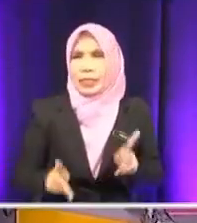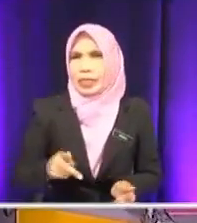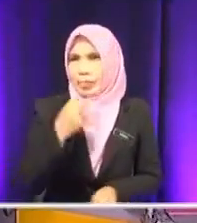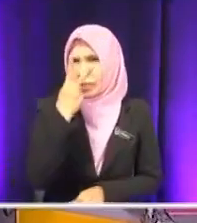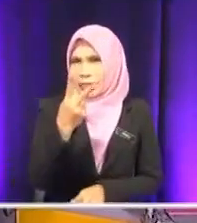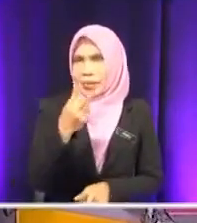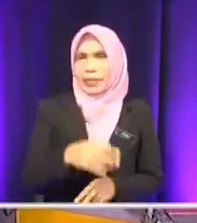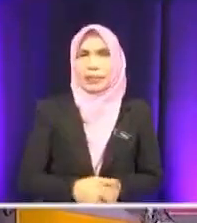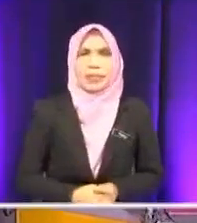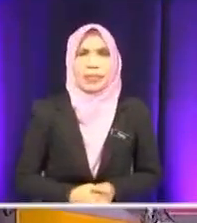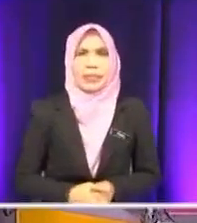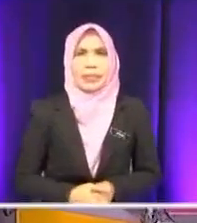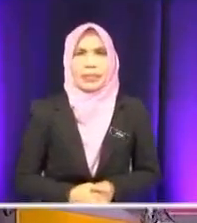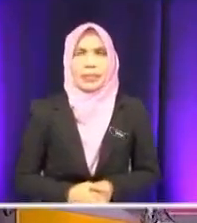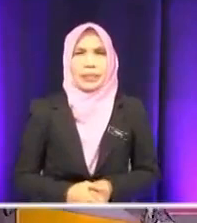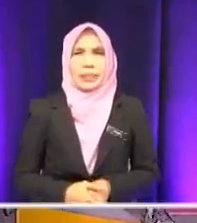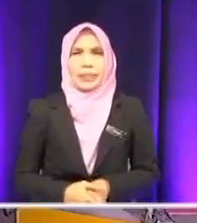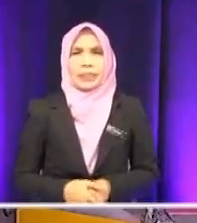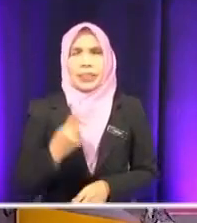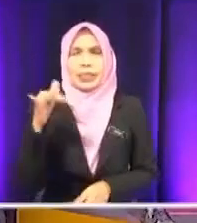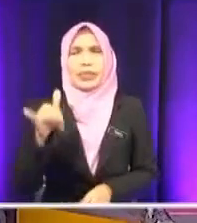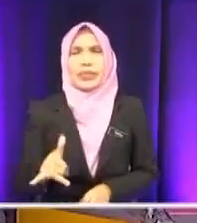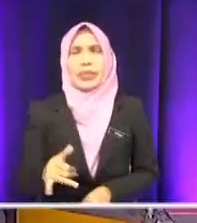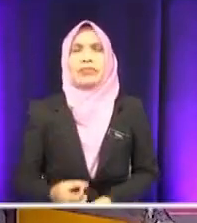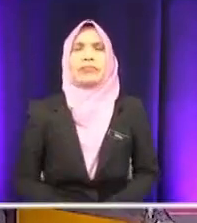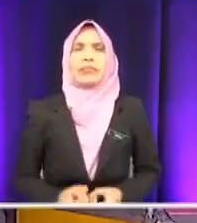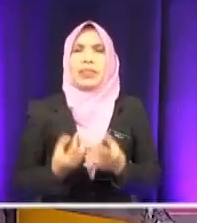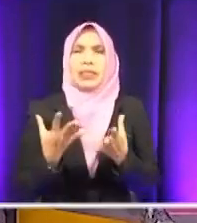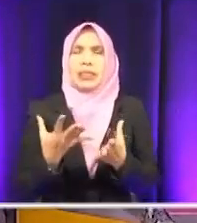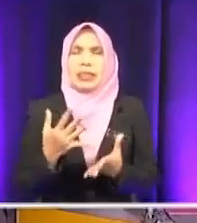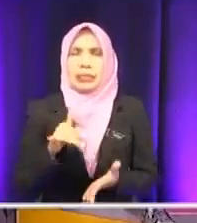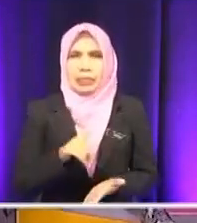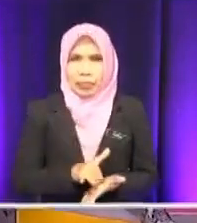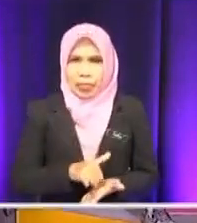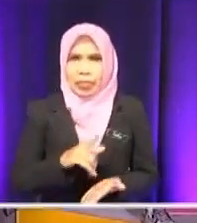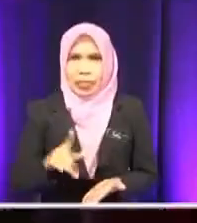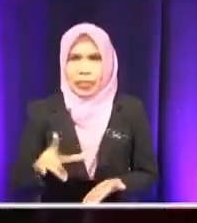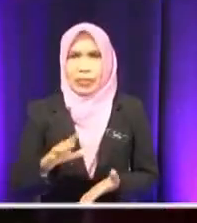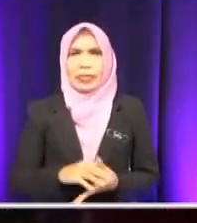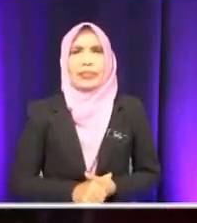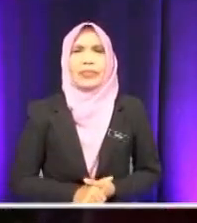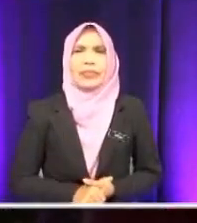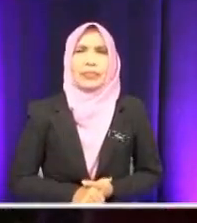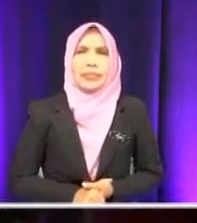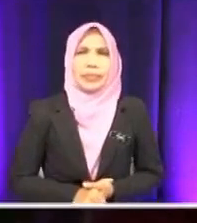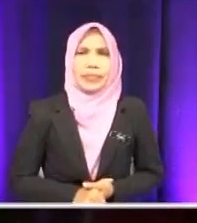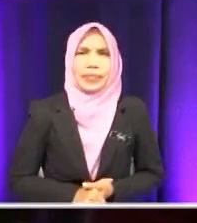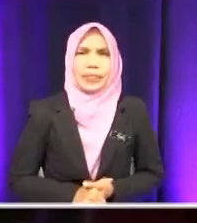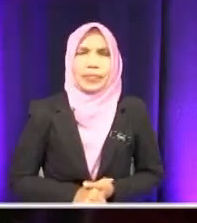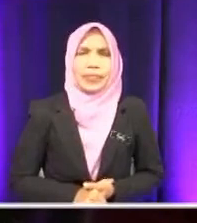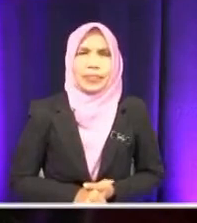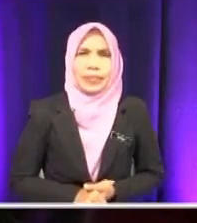skema hubungan kita tengok yang terbanyak yang paling banyak itulah oke yang paling